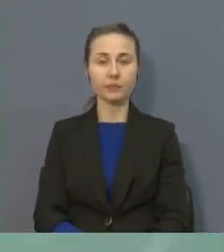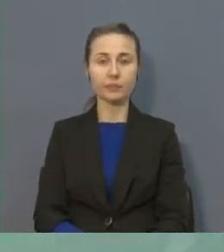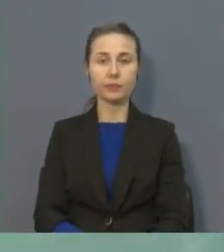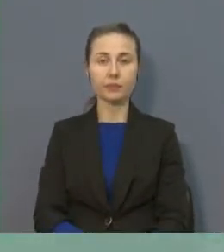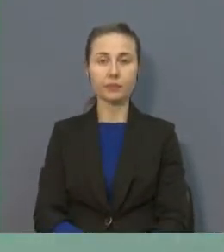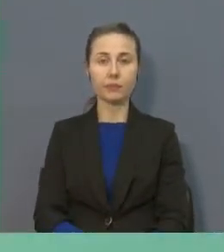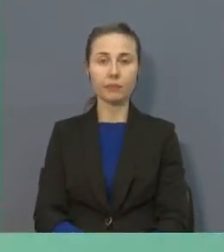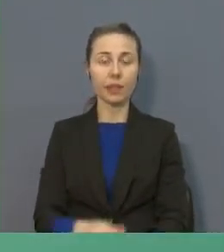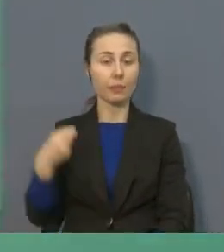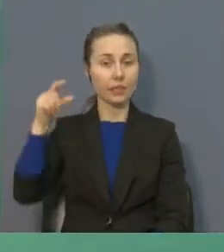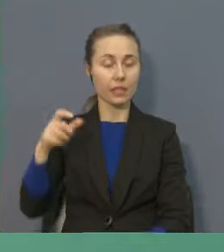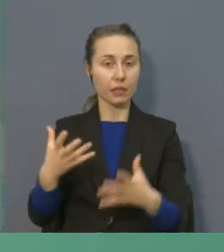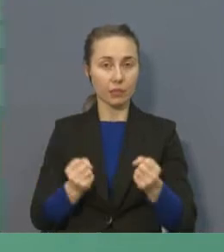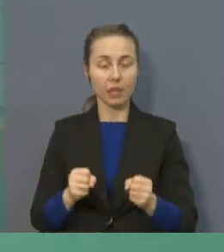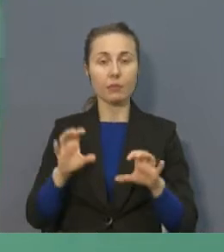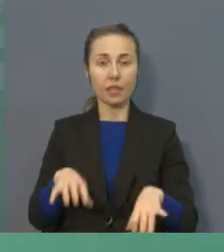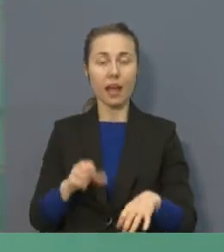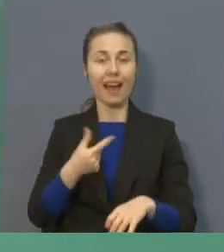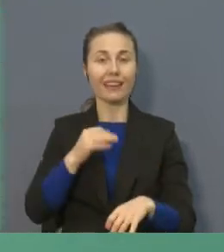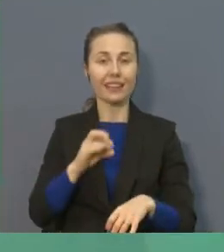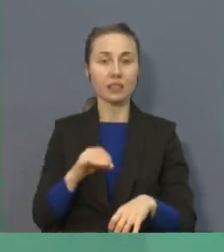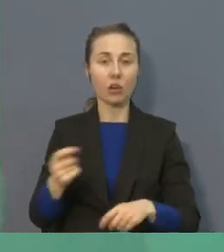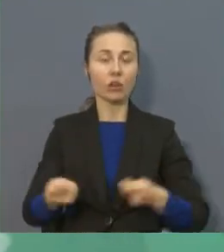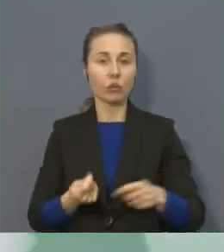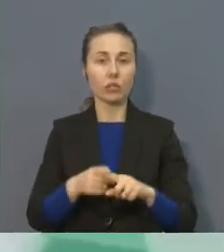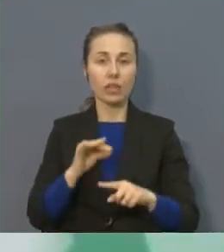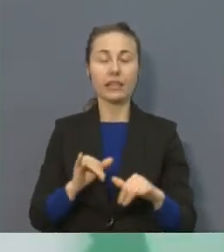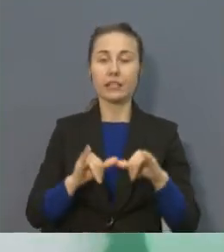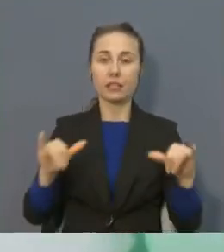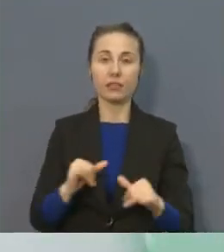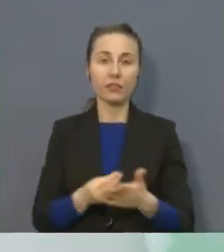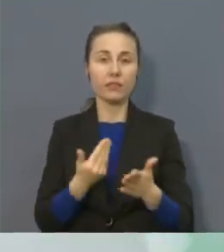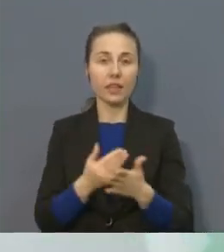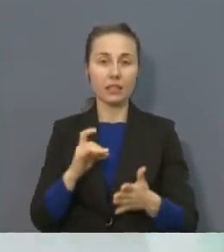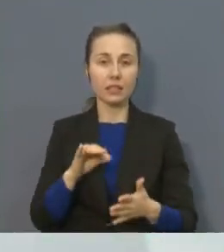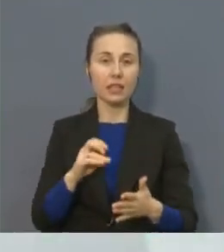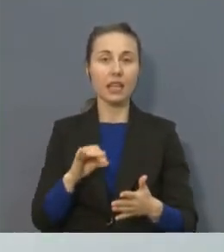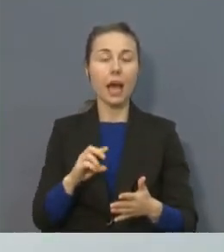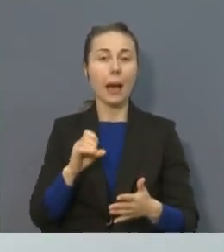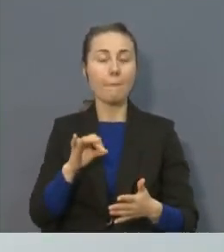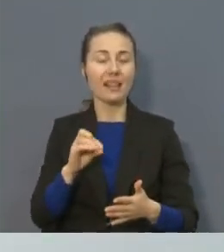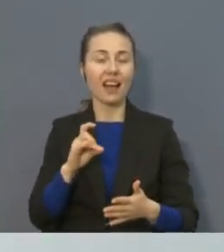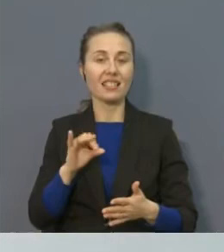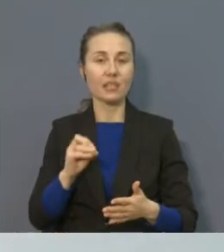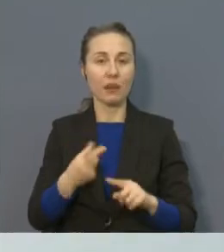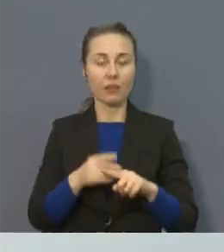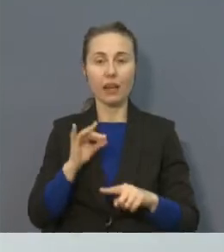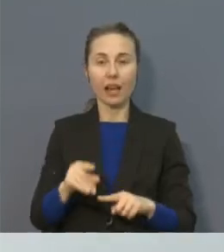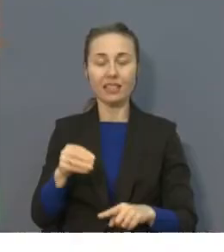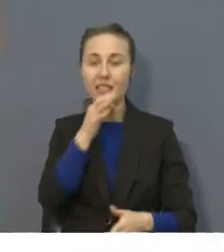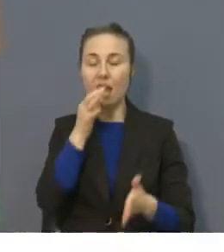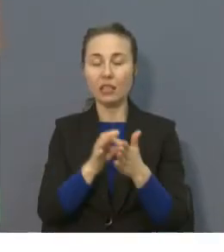қаржы нарығын реттеу және дамыту агенттігінің төрағасы Мәдина Әбілқасымовнан қабылдады. Қасым Жомарт Тоқаевқа өткен жылдың қорытындысы